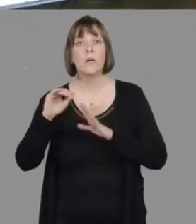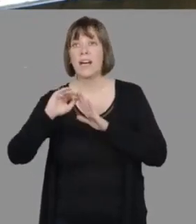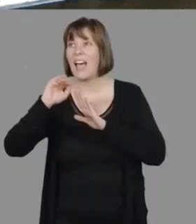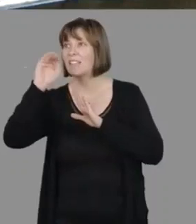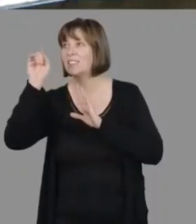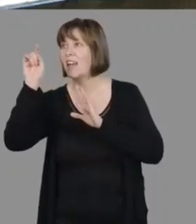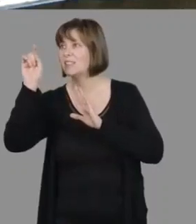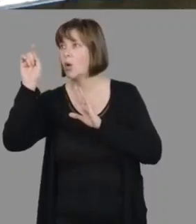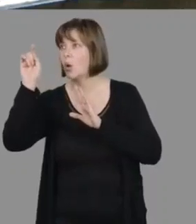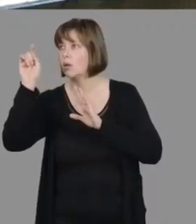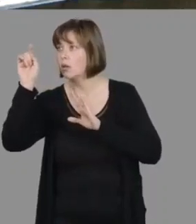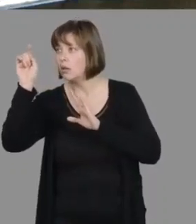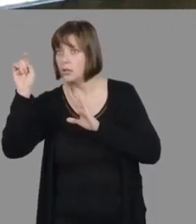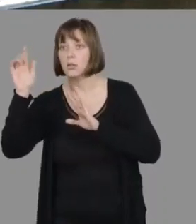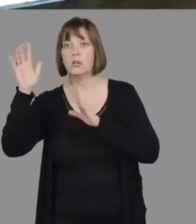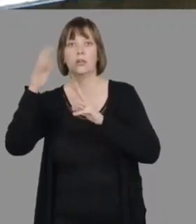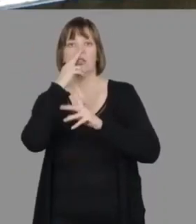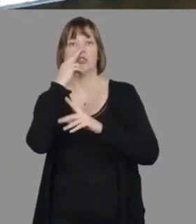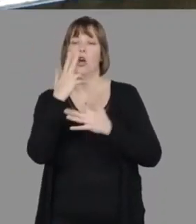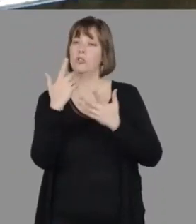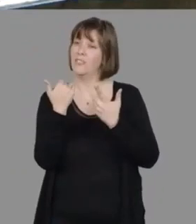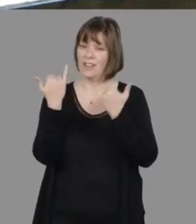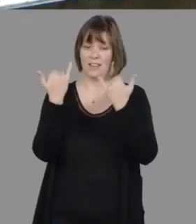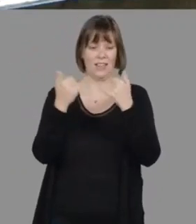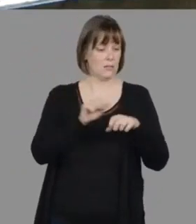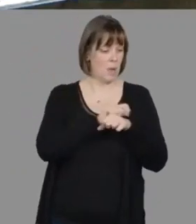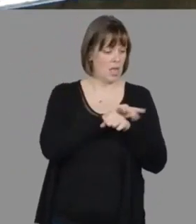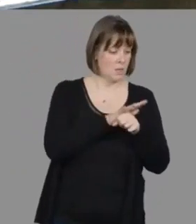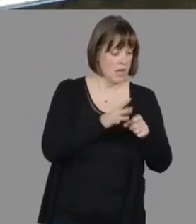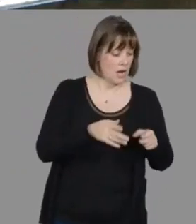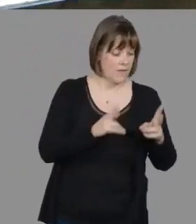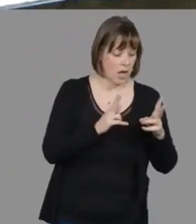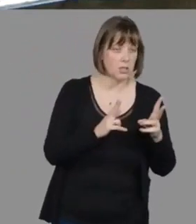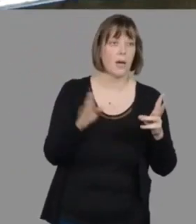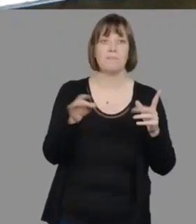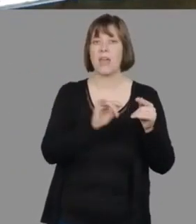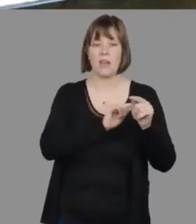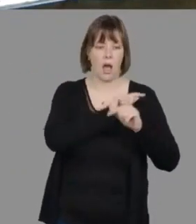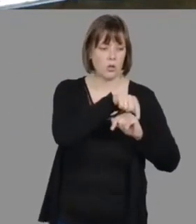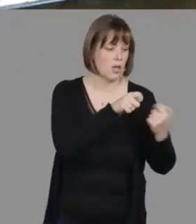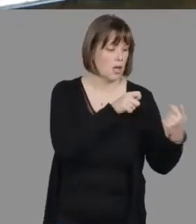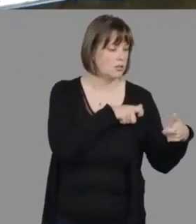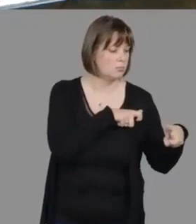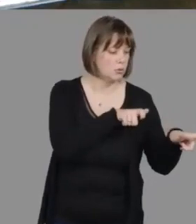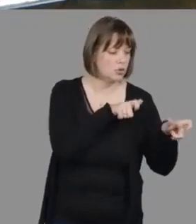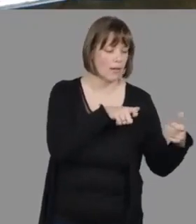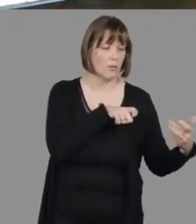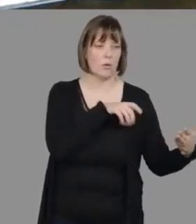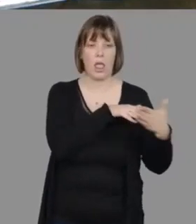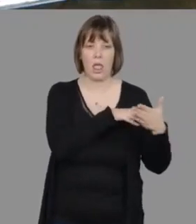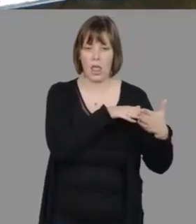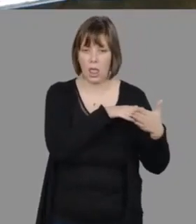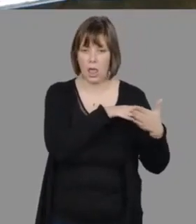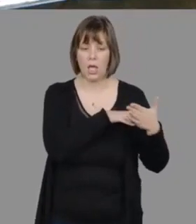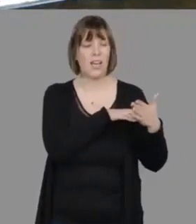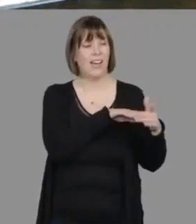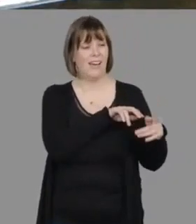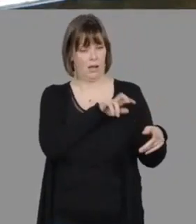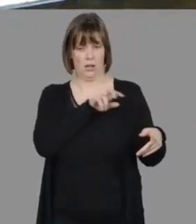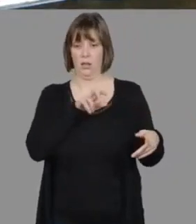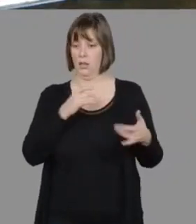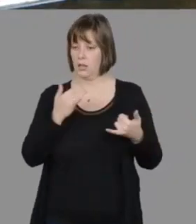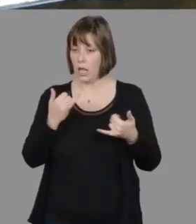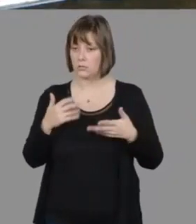Art und Weise, nachdem wir aus dieser Phase der Pandemie mit Ausgangskontakten und Ausgangsbeschränkungen herausgekommen sind,